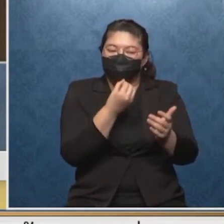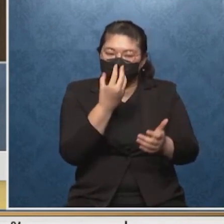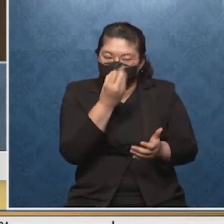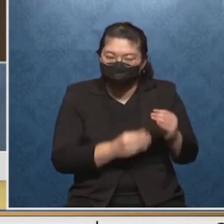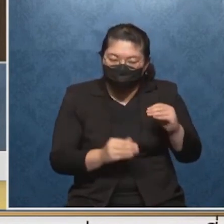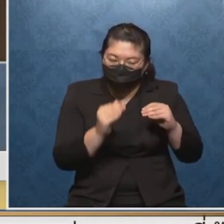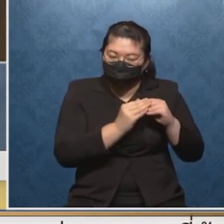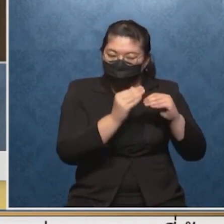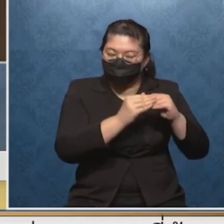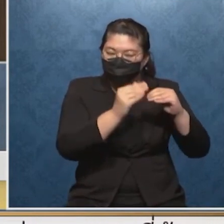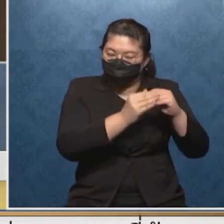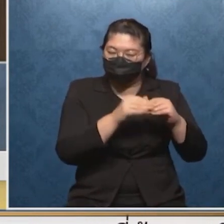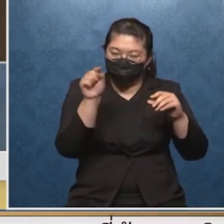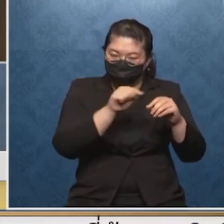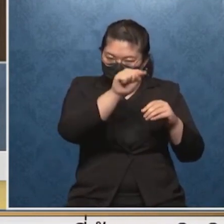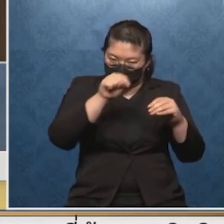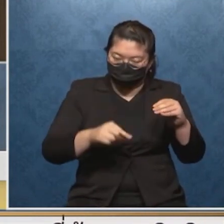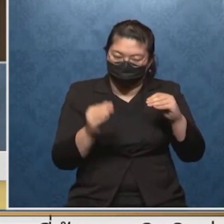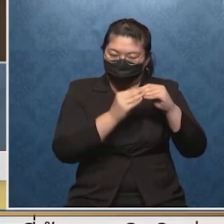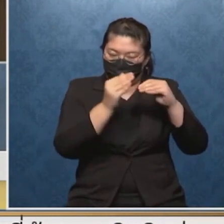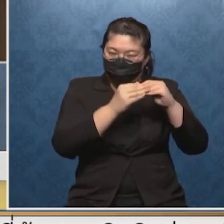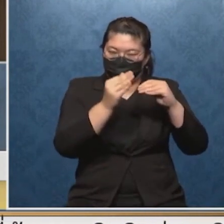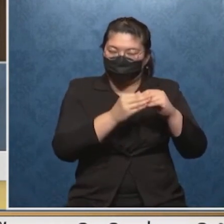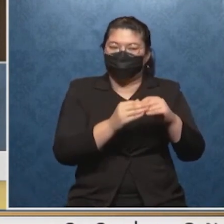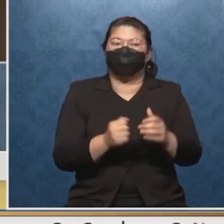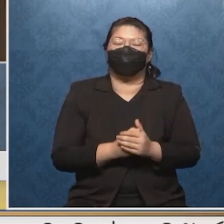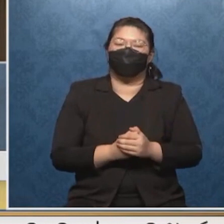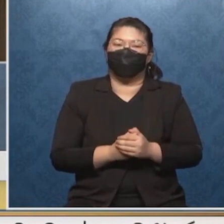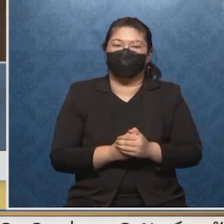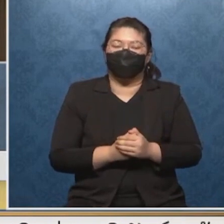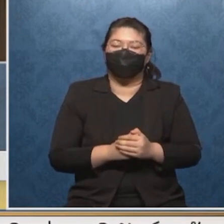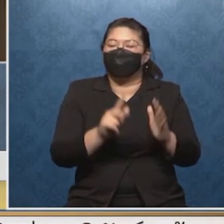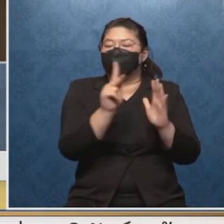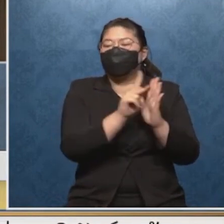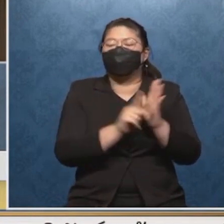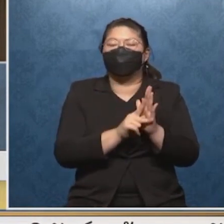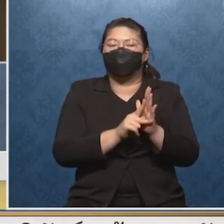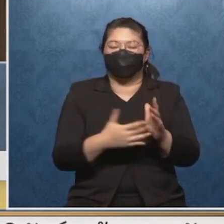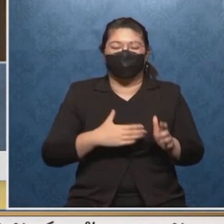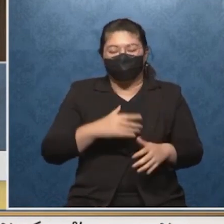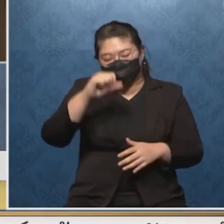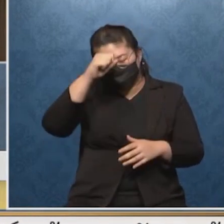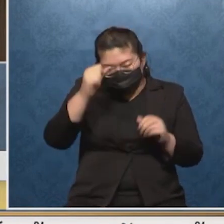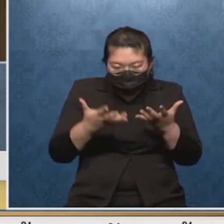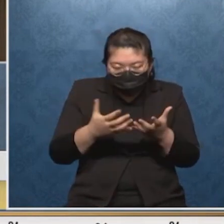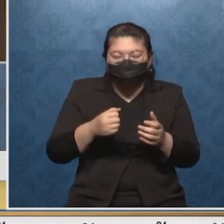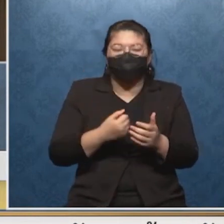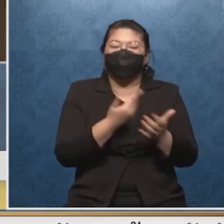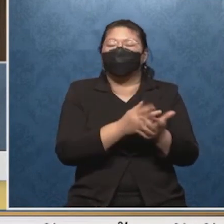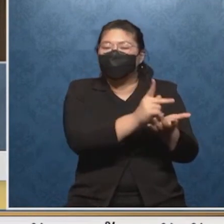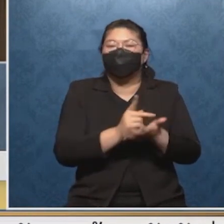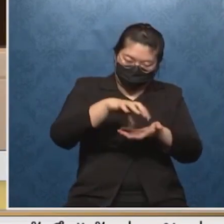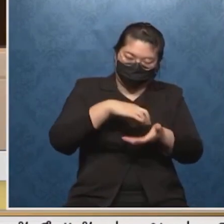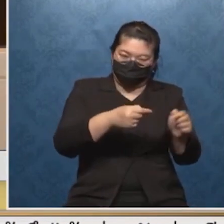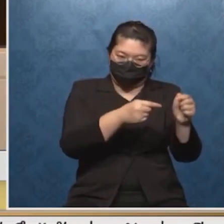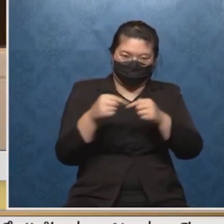วงเงินมันก็ขึ้นเป็นเปอร์เซ็นต์ใช่มั้ยมีกฎหมายทุกตัวผมก็ไม่โง่กู้ถึง 60% โดยที่มันผิดกฎหมาย